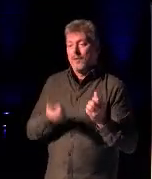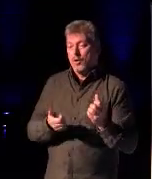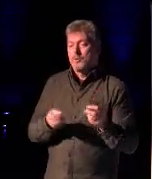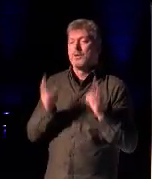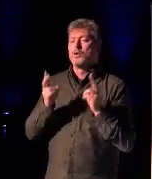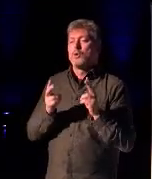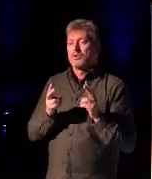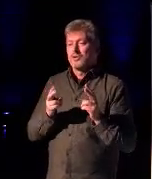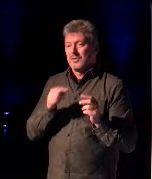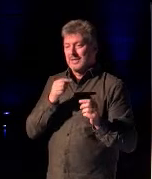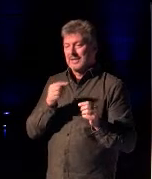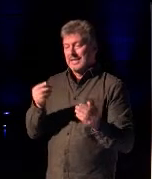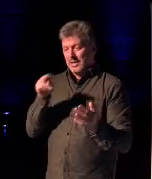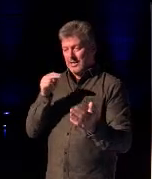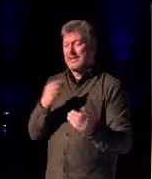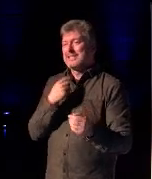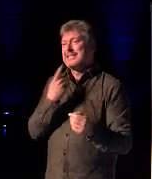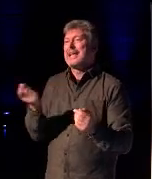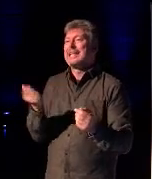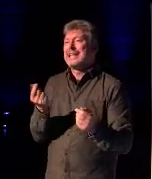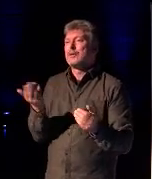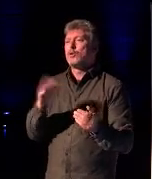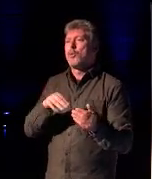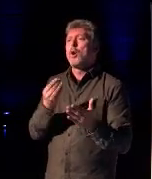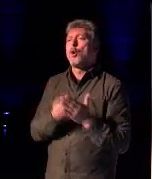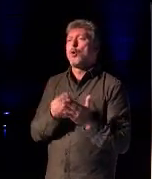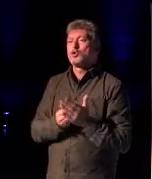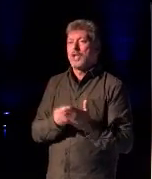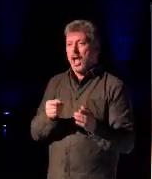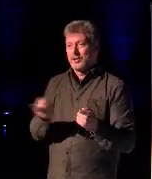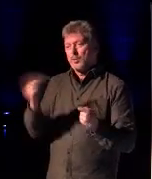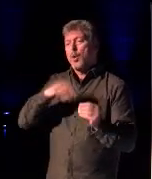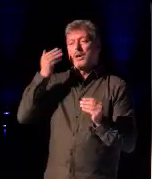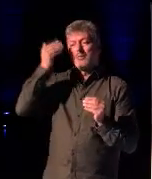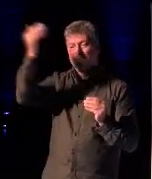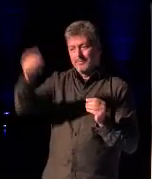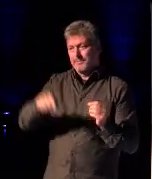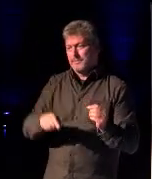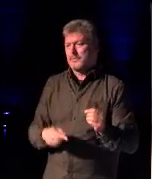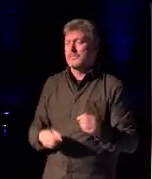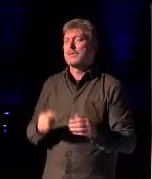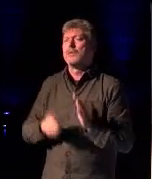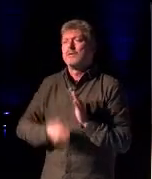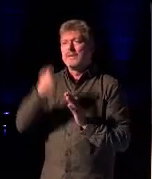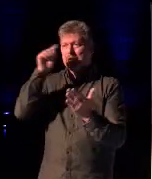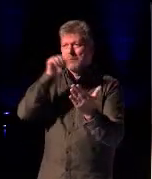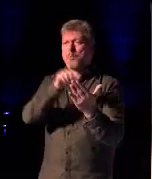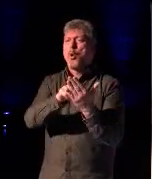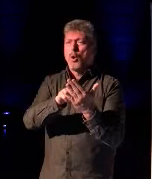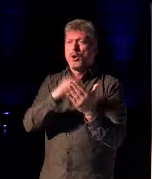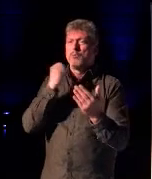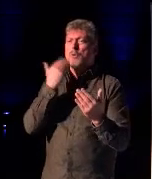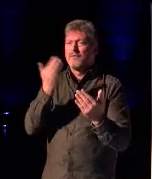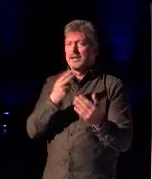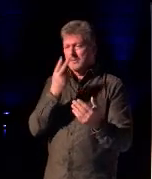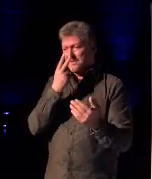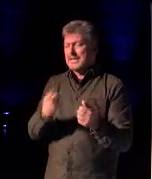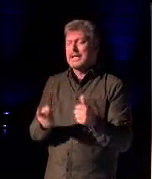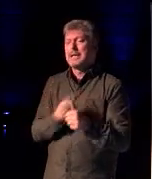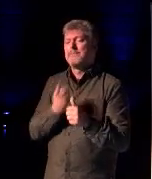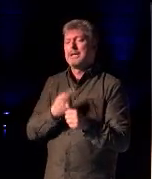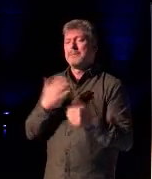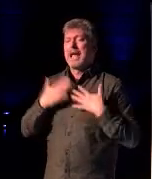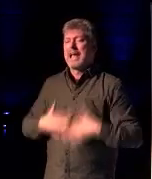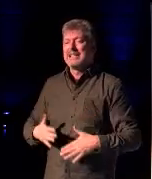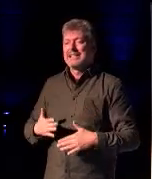om kostnadene som kommer. Og et viktig mål må være, slik som man ser da, i